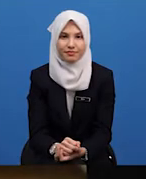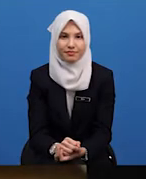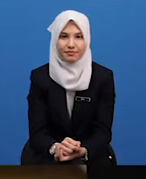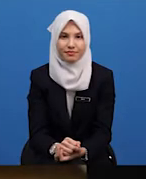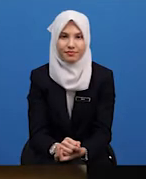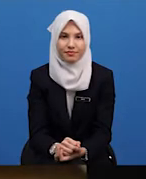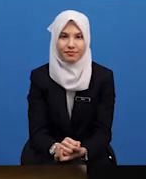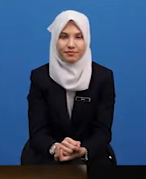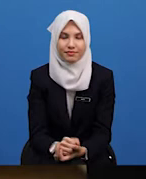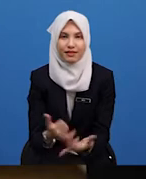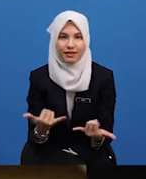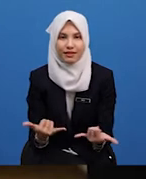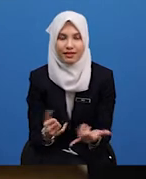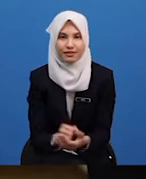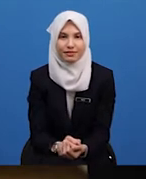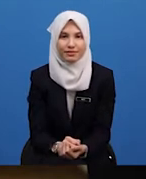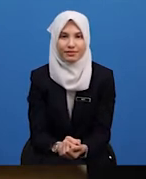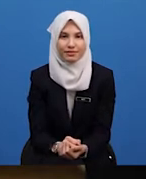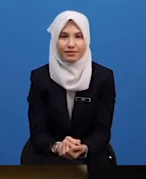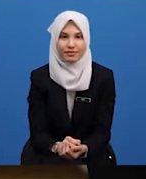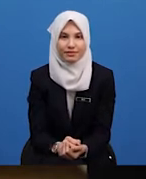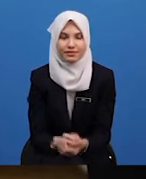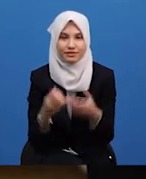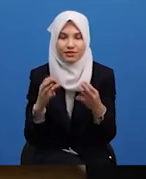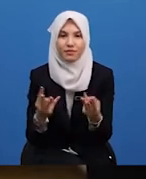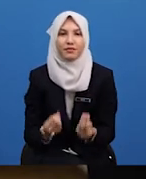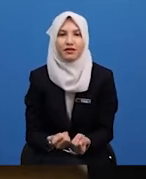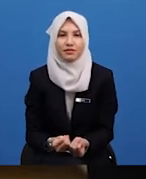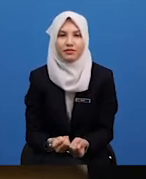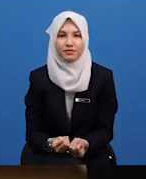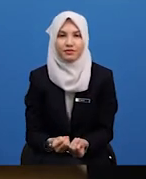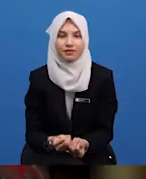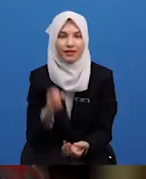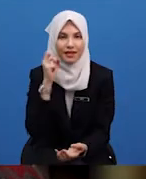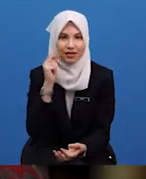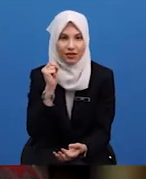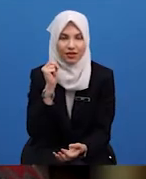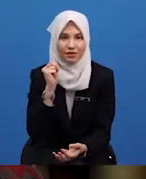Sekarang, cikgu minta supaya saudari Nor mainkan pula petikan ghazal.